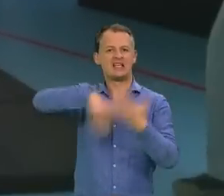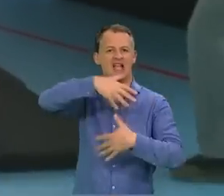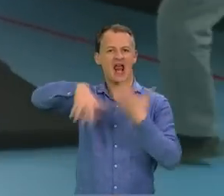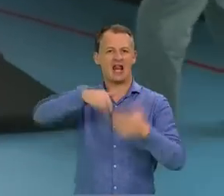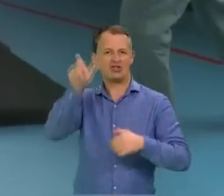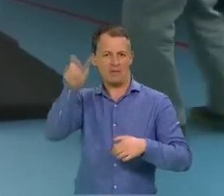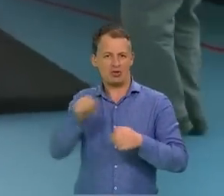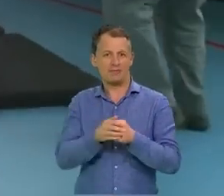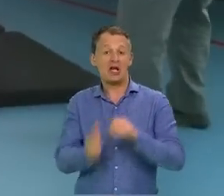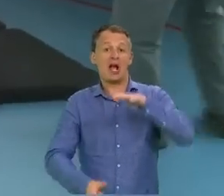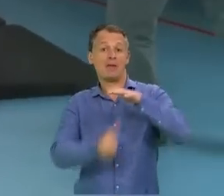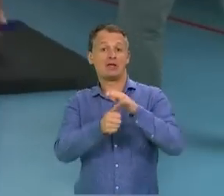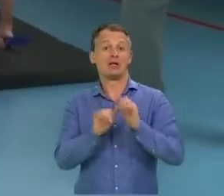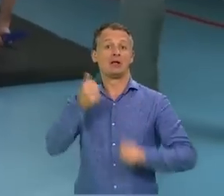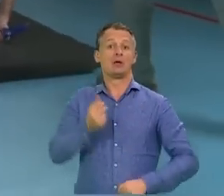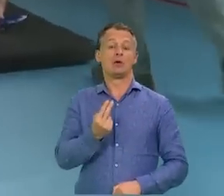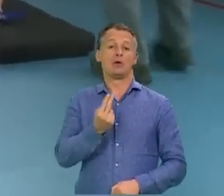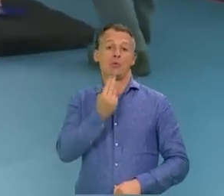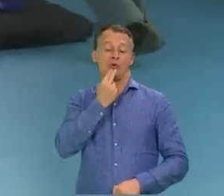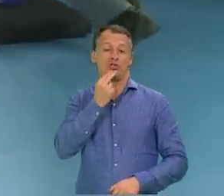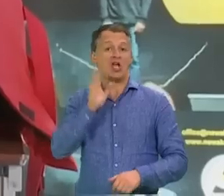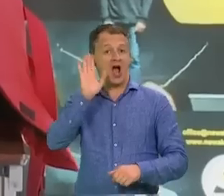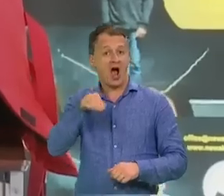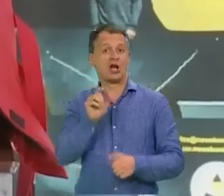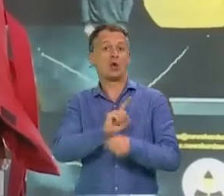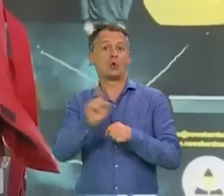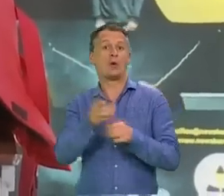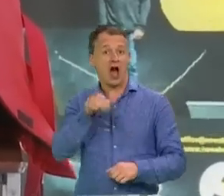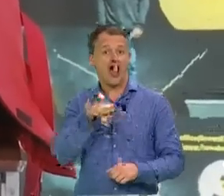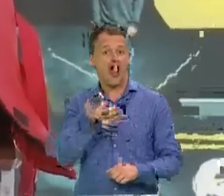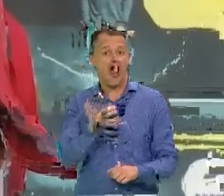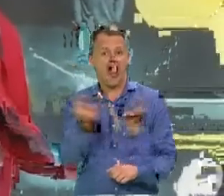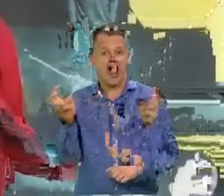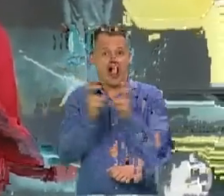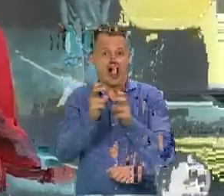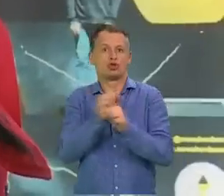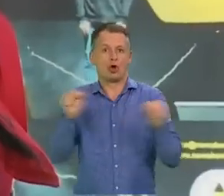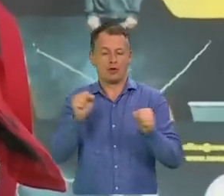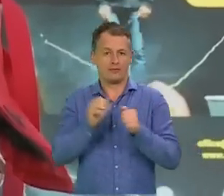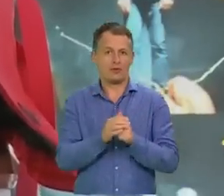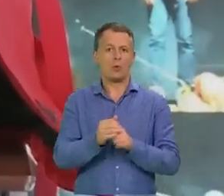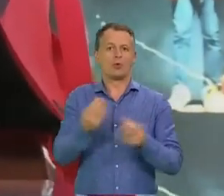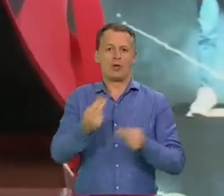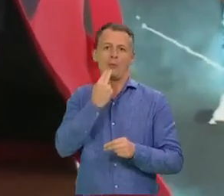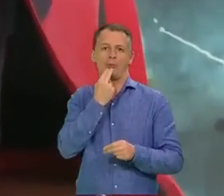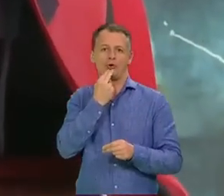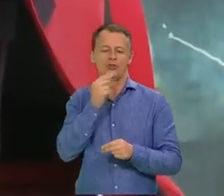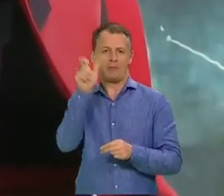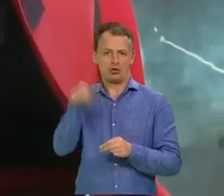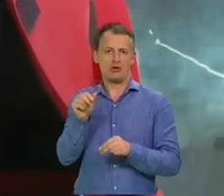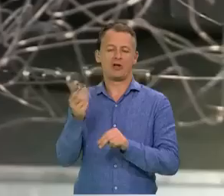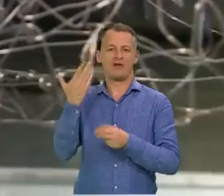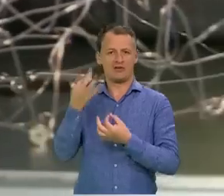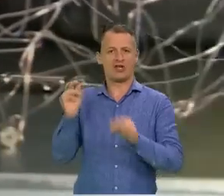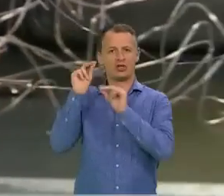Atenție, scandal în capitală, agenții locale au fost dați cu dispozitive cu electroșocuri. Sute de polițiști vor fi instruiți în perioada următoare.